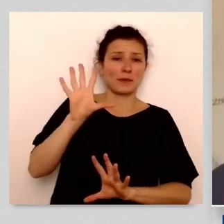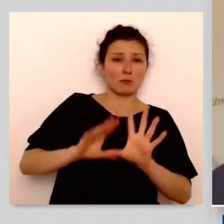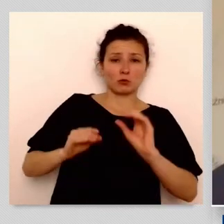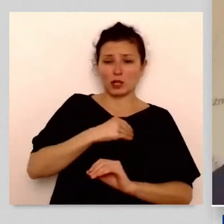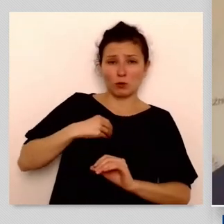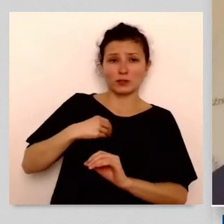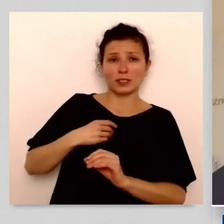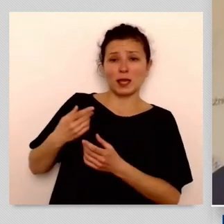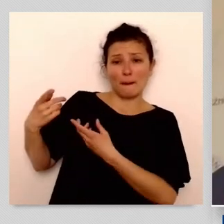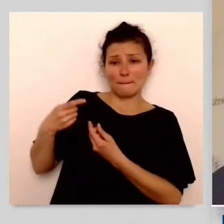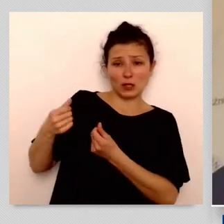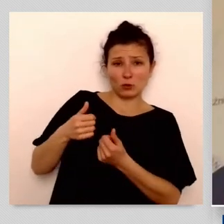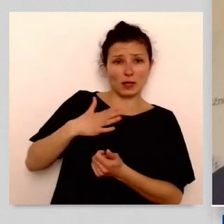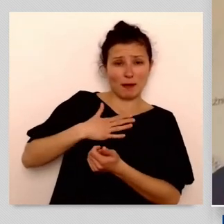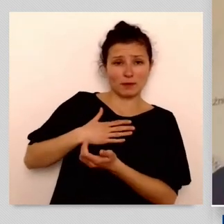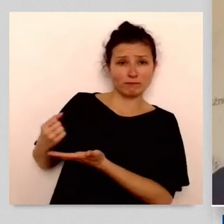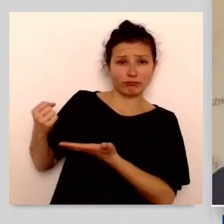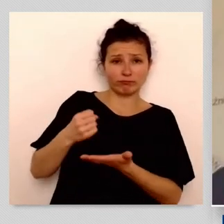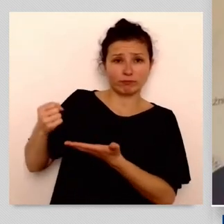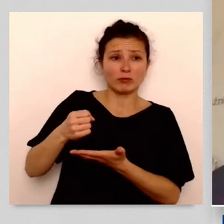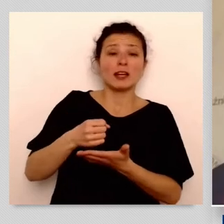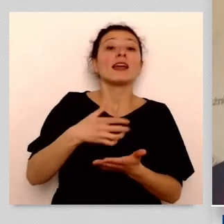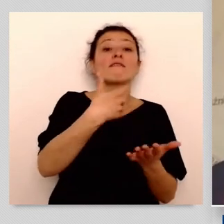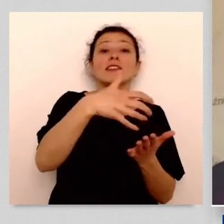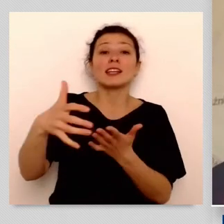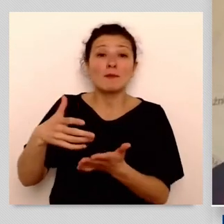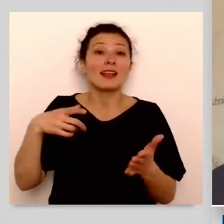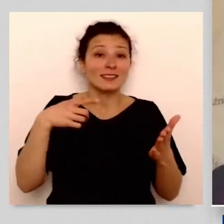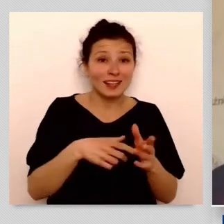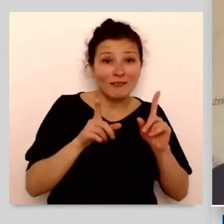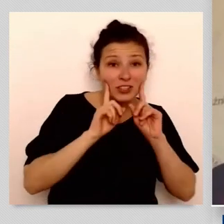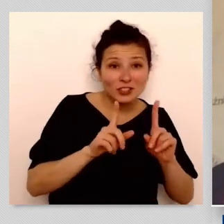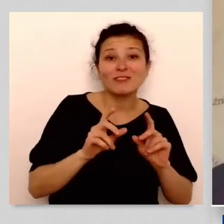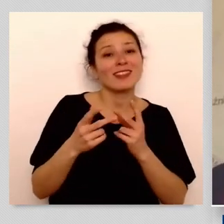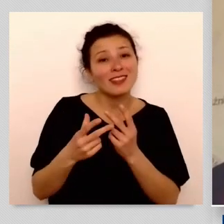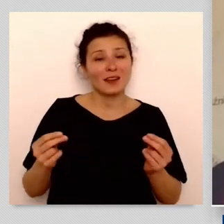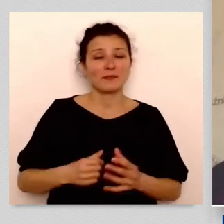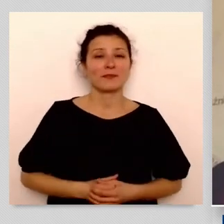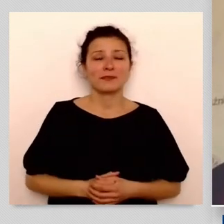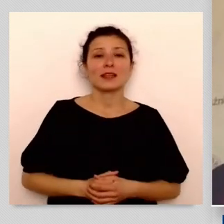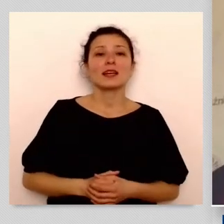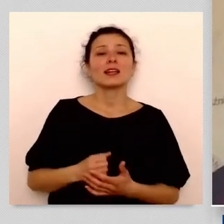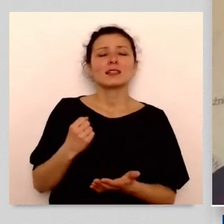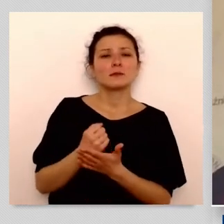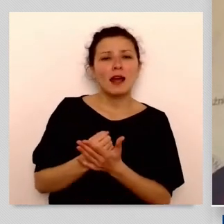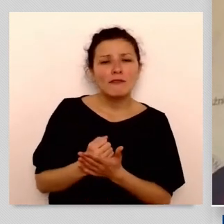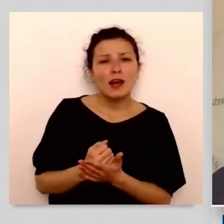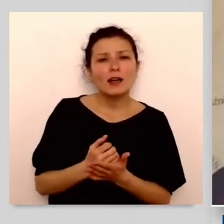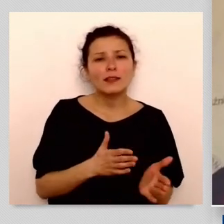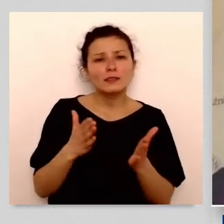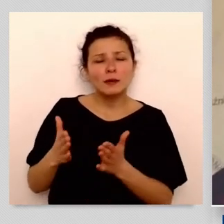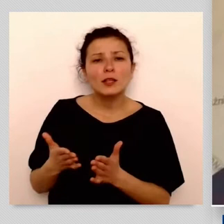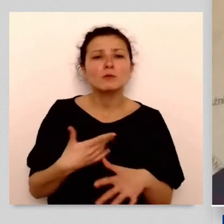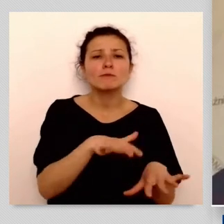cele, na które one de facto powinny zostać przeznaczone. Kwestia kogeneracji, żeby zasygnalizować.